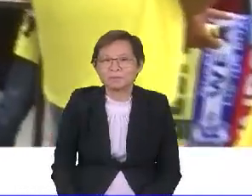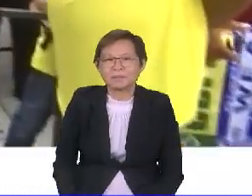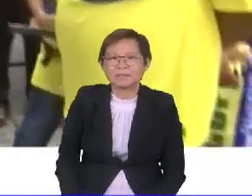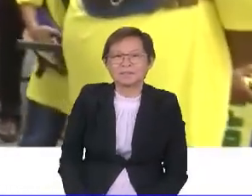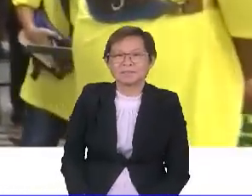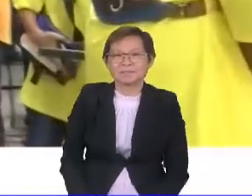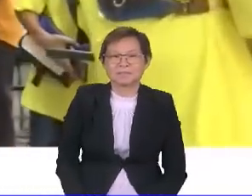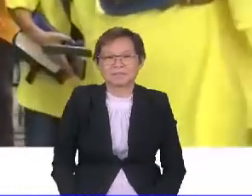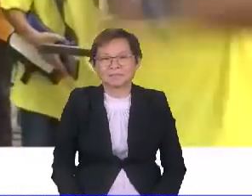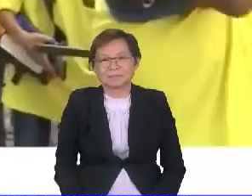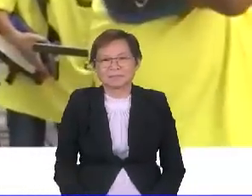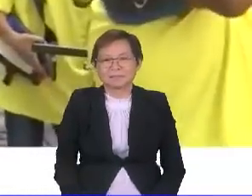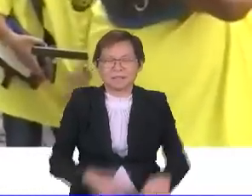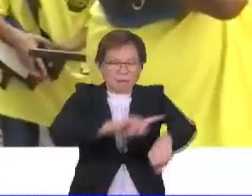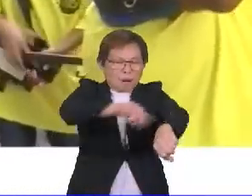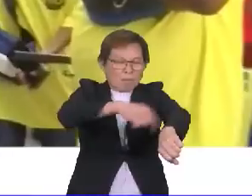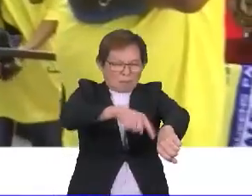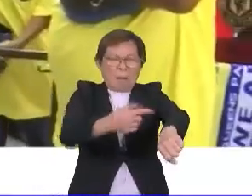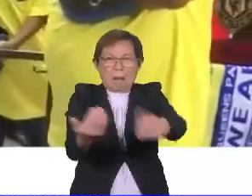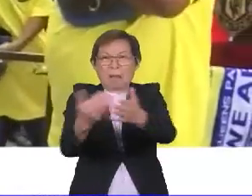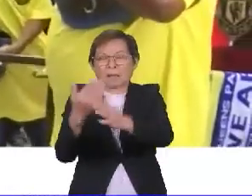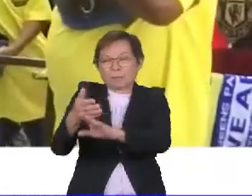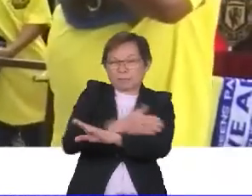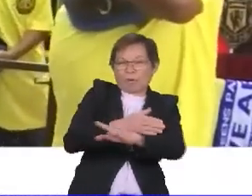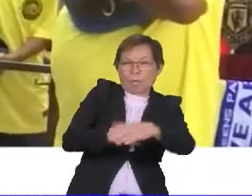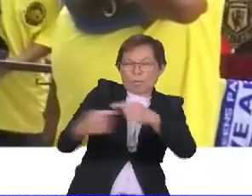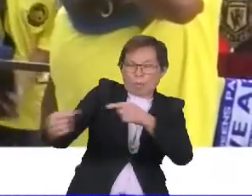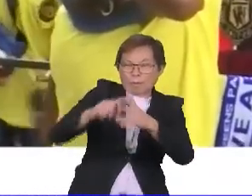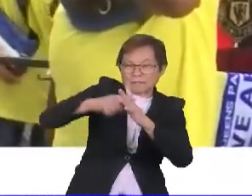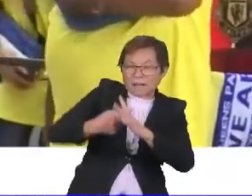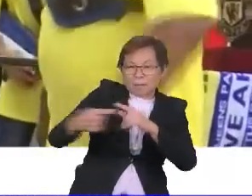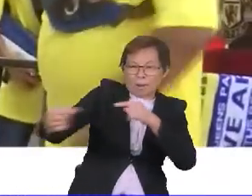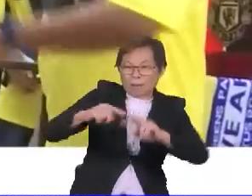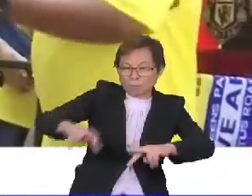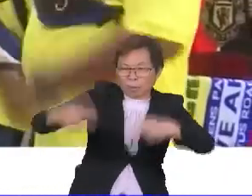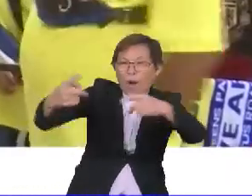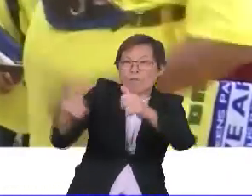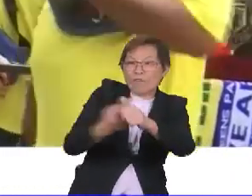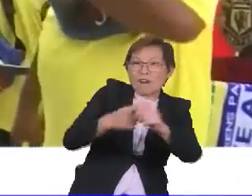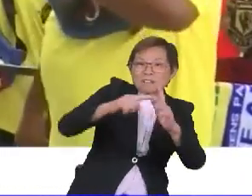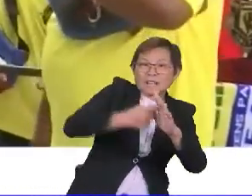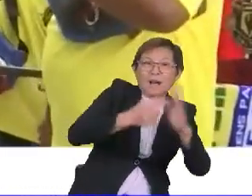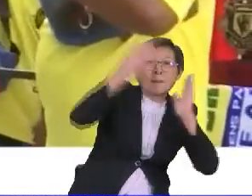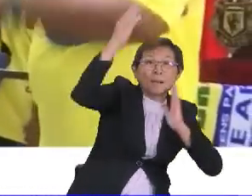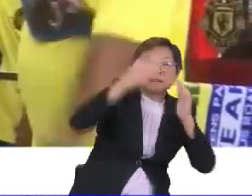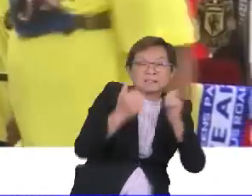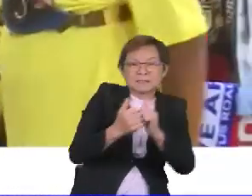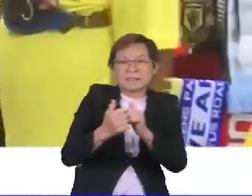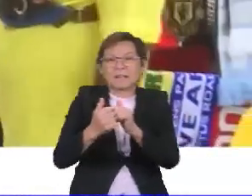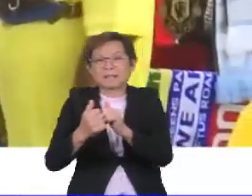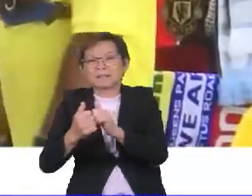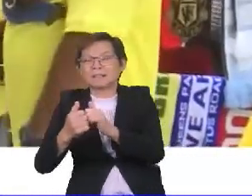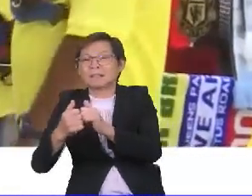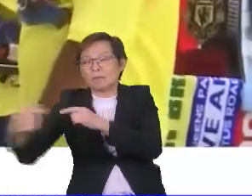mungkin jadi tinggal berapa Jam Saja lagi sebelum sepak bola bagi perlawanan asparu akhir pertama bermula diantara squad tim manggon